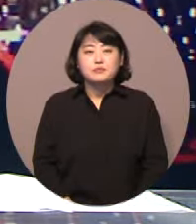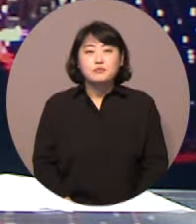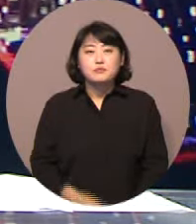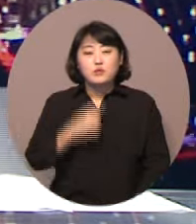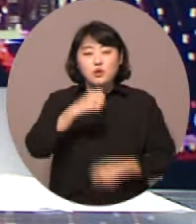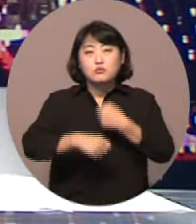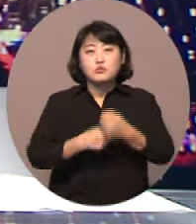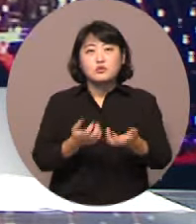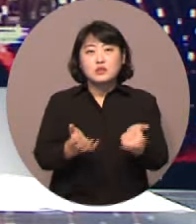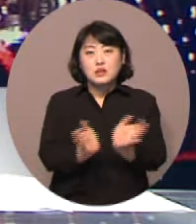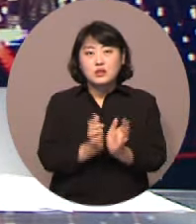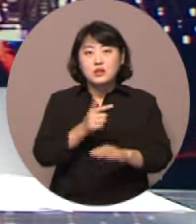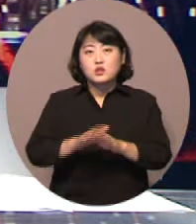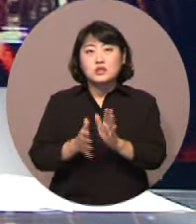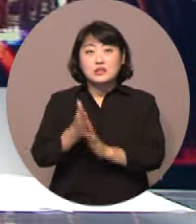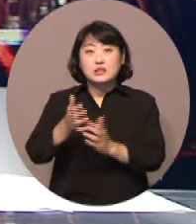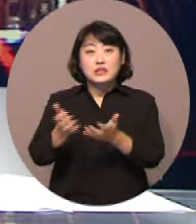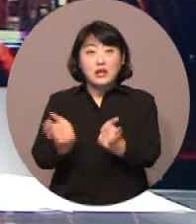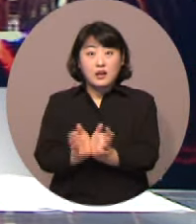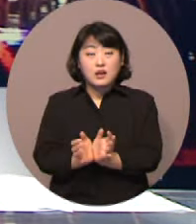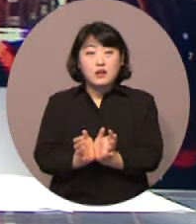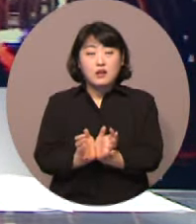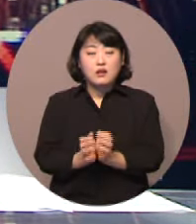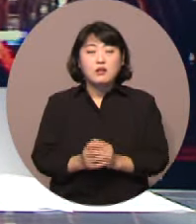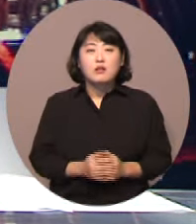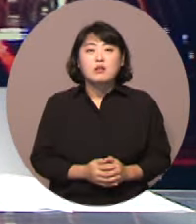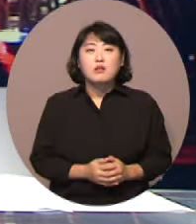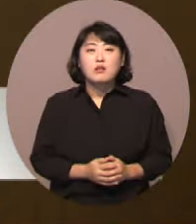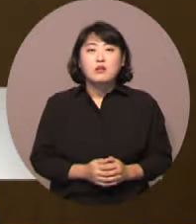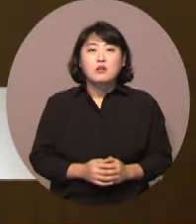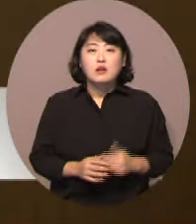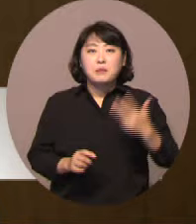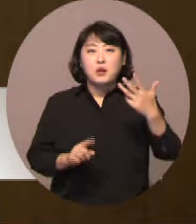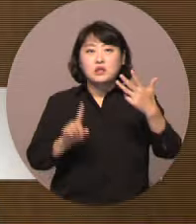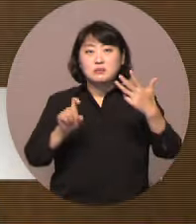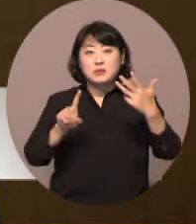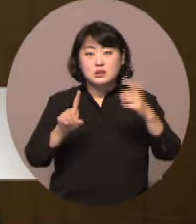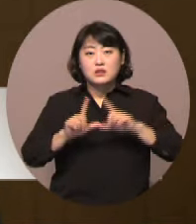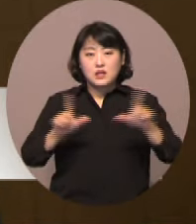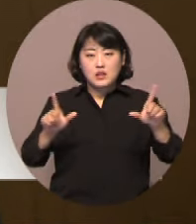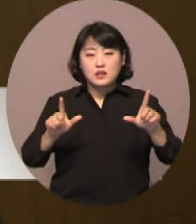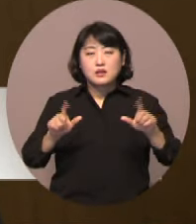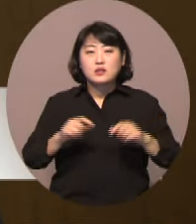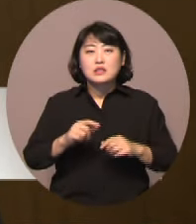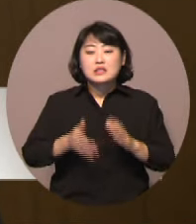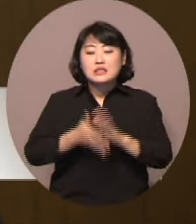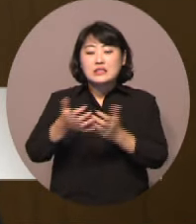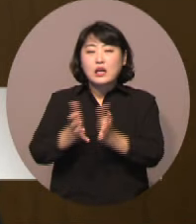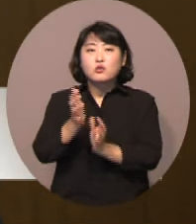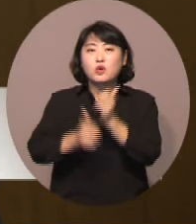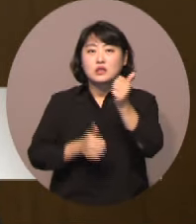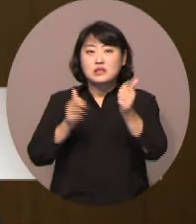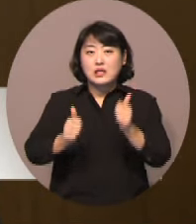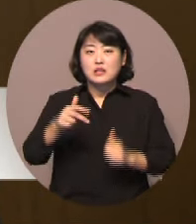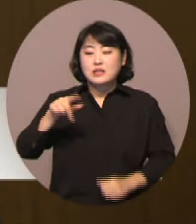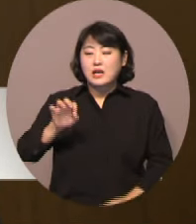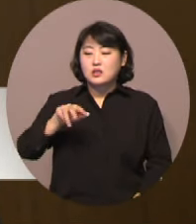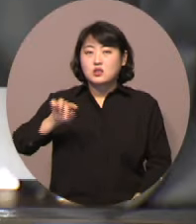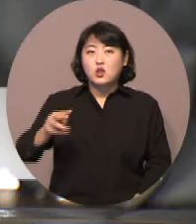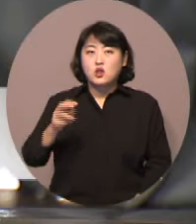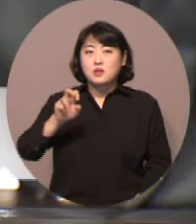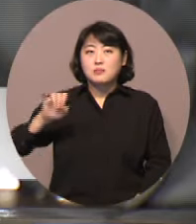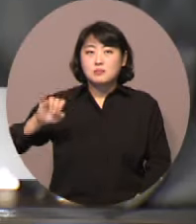더불어민주당 대전시당은 다음 달 11일에 열리는 시당위원장 선거에 장철민 박정현 위원 등 두 명의